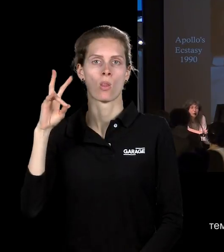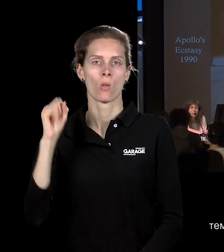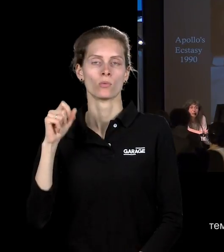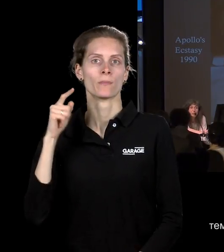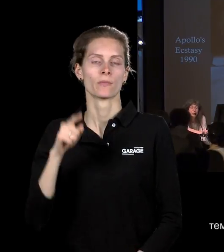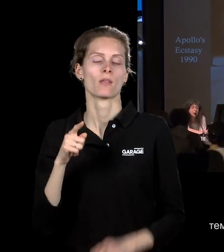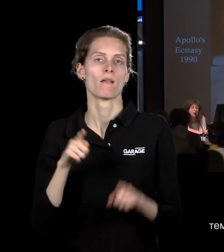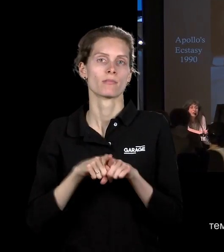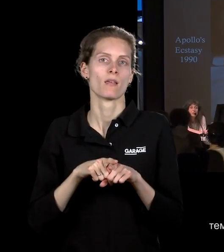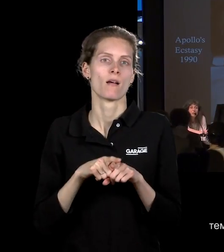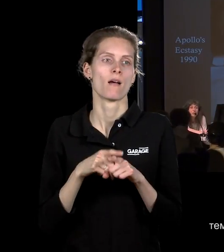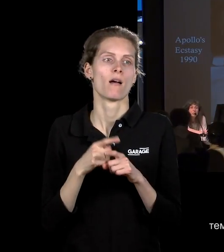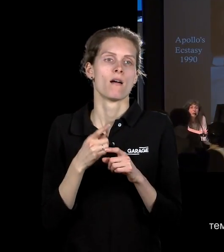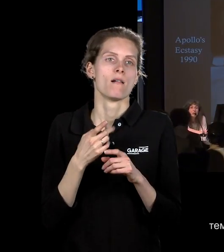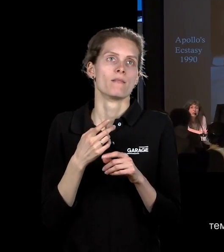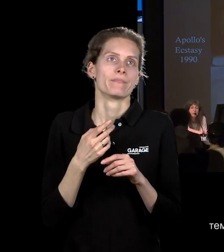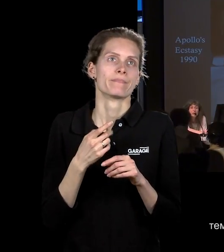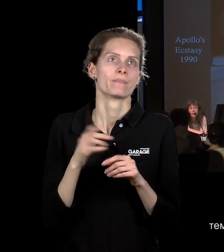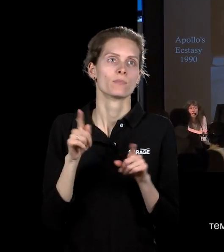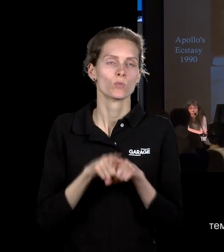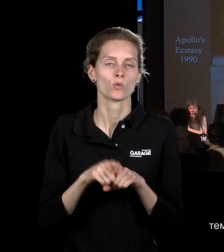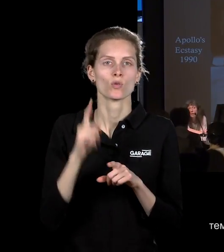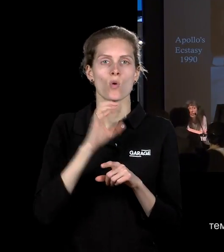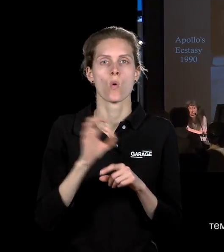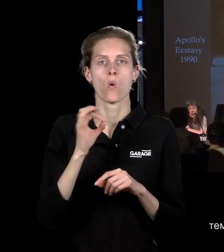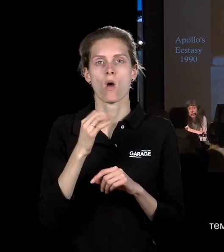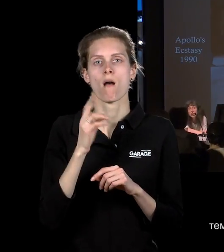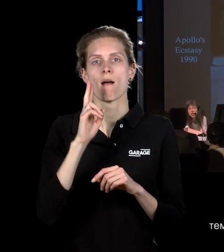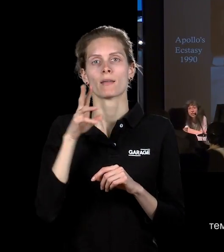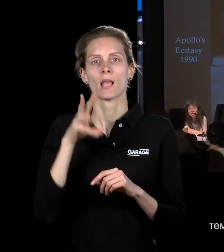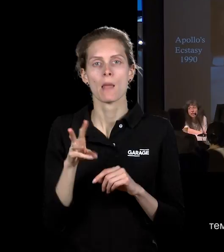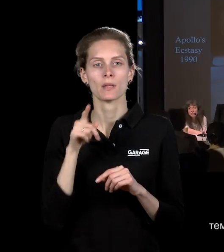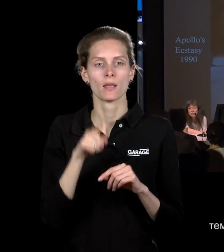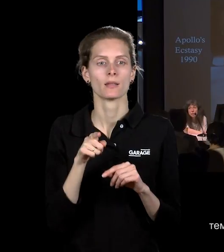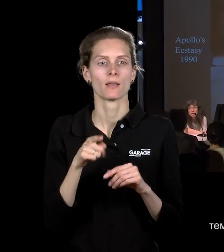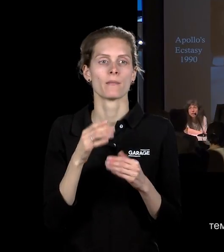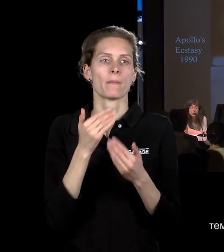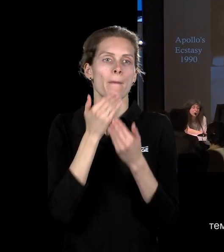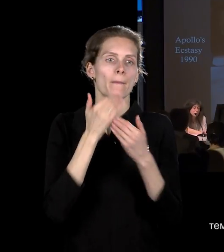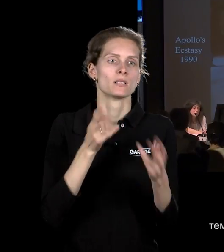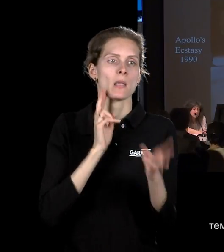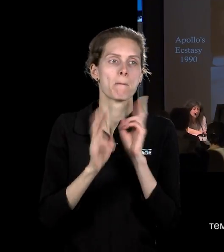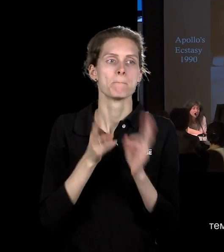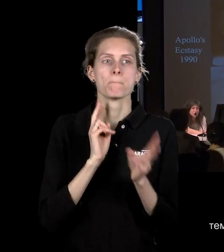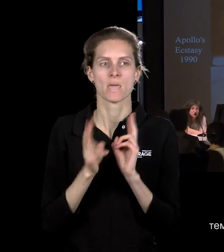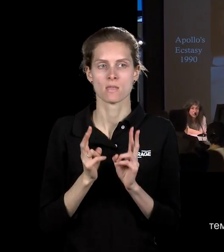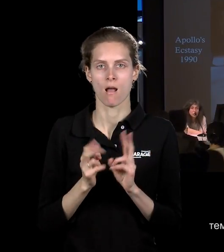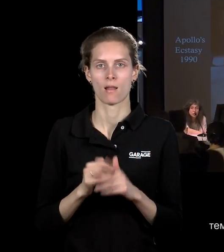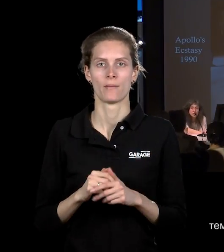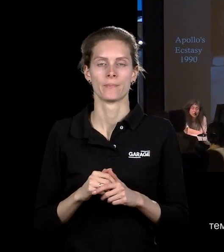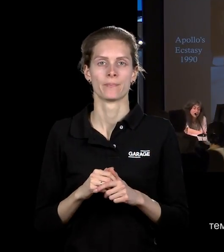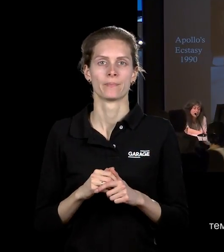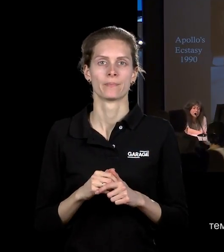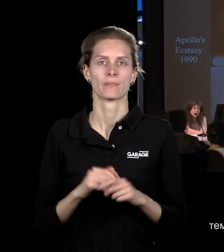фотография, на которой эта фотография с последней Венецианской биеннале, где проект,